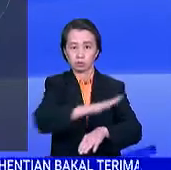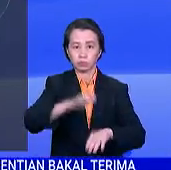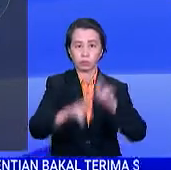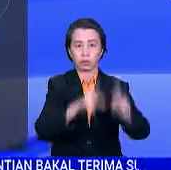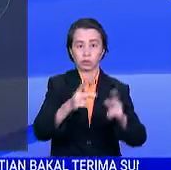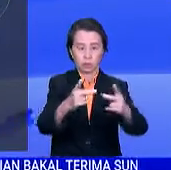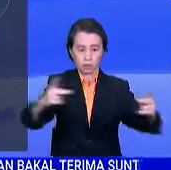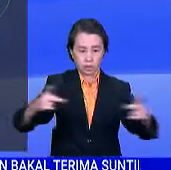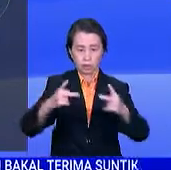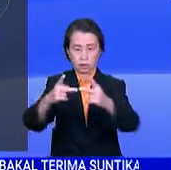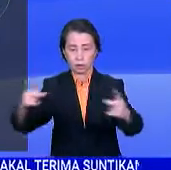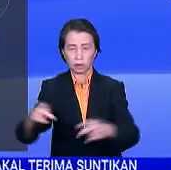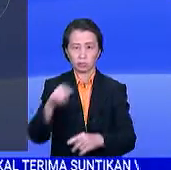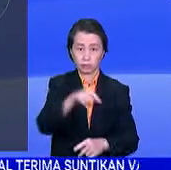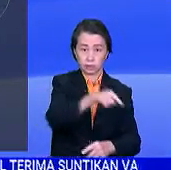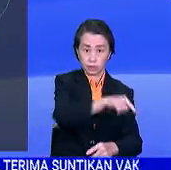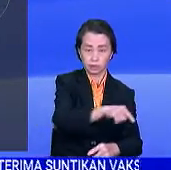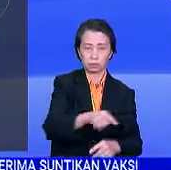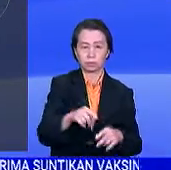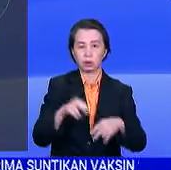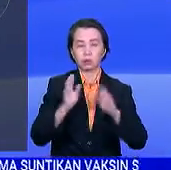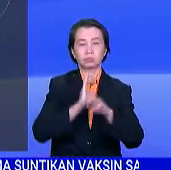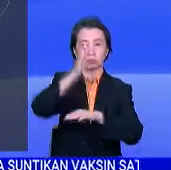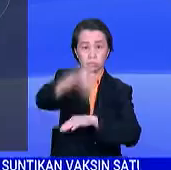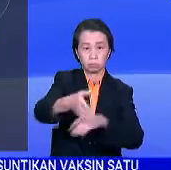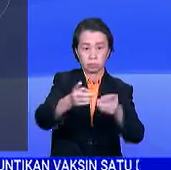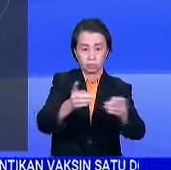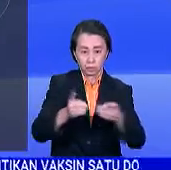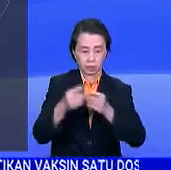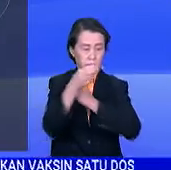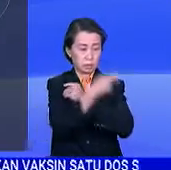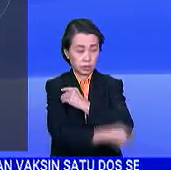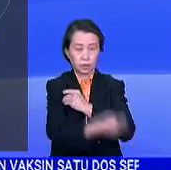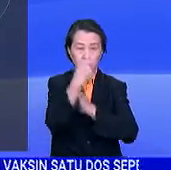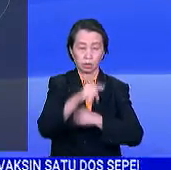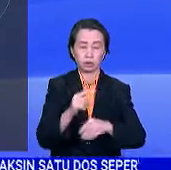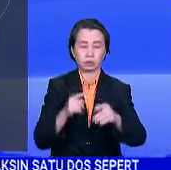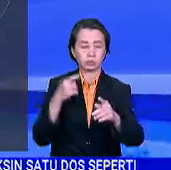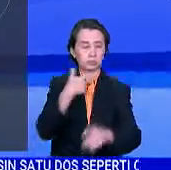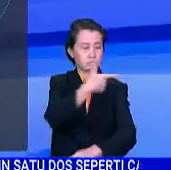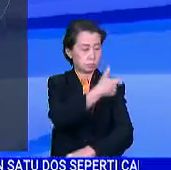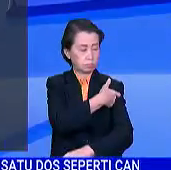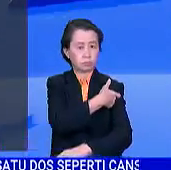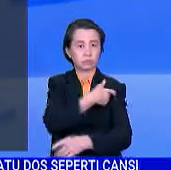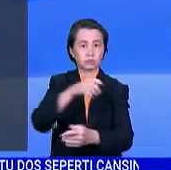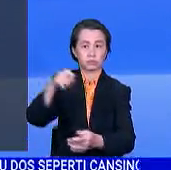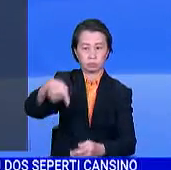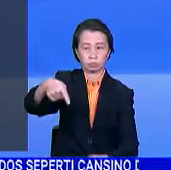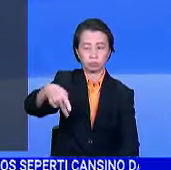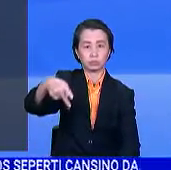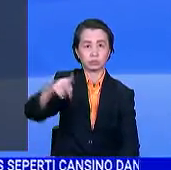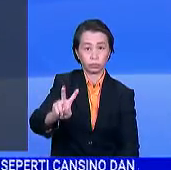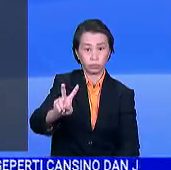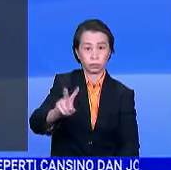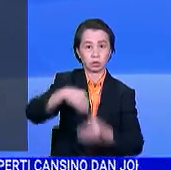di kawasan-kawasan yang terlibat. Pergerakan berentas daerah dan negeri bagi tujuan vaksinasi COVID-19 di pusat pemberian vaksin PPV